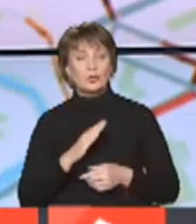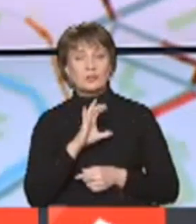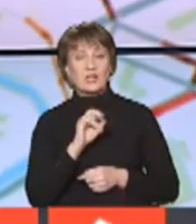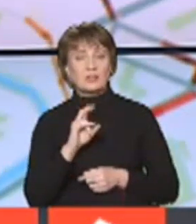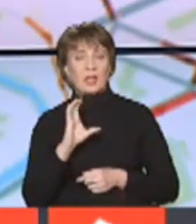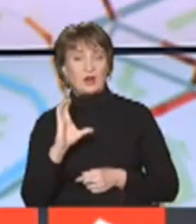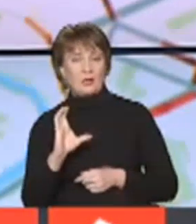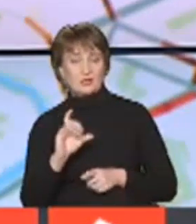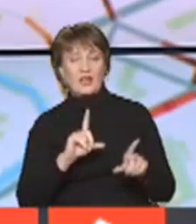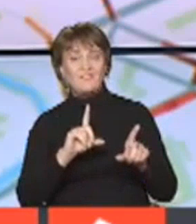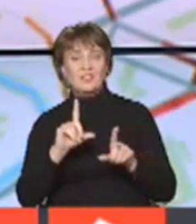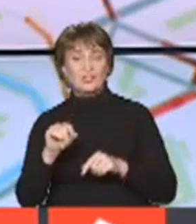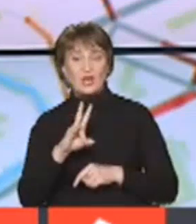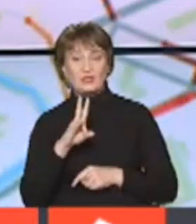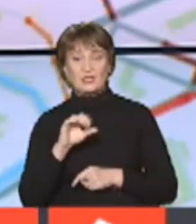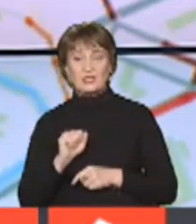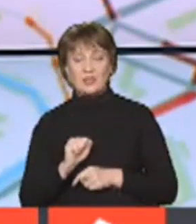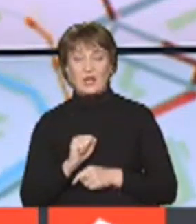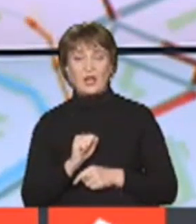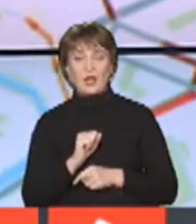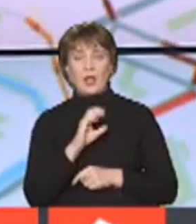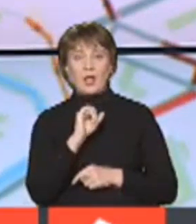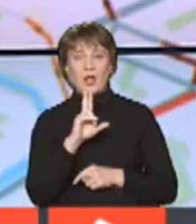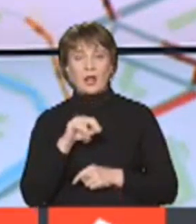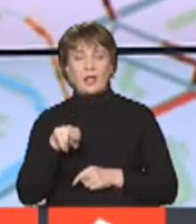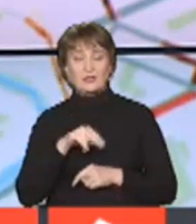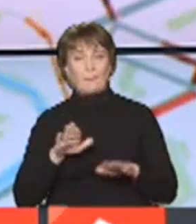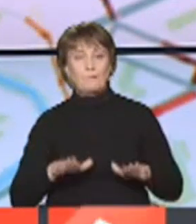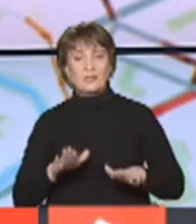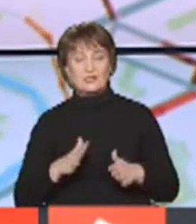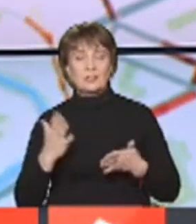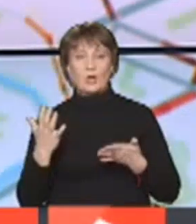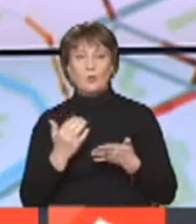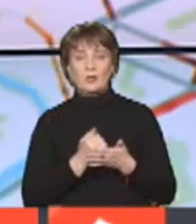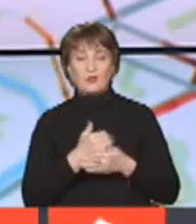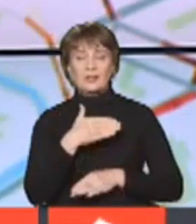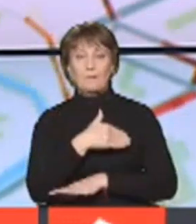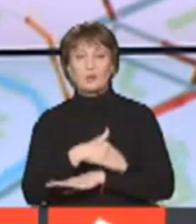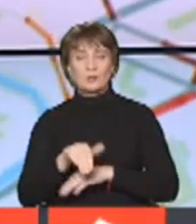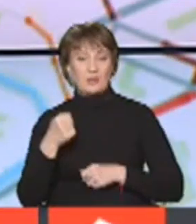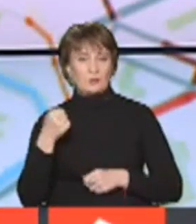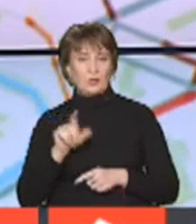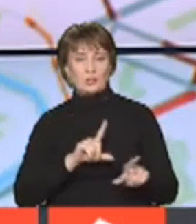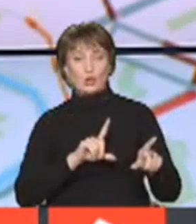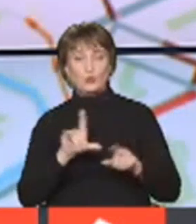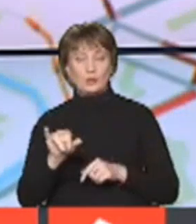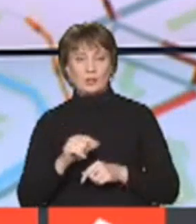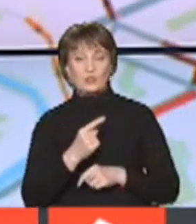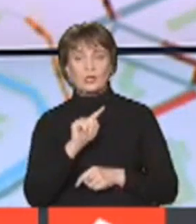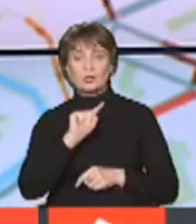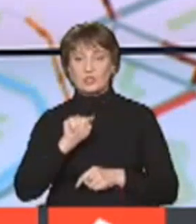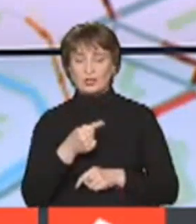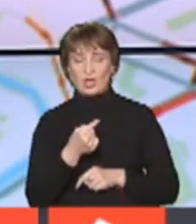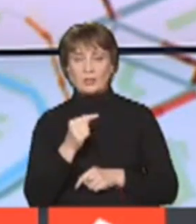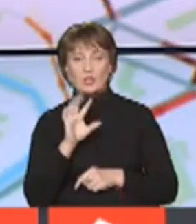Саксаганського будете від'їжджати на Академмістечко, обирайте все ж таки проспект Перемоги, доїдете за годину 05. Ну,